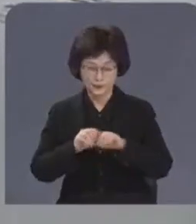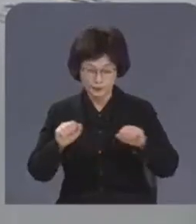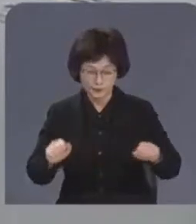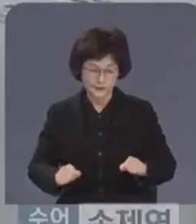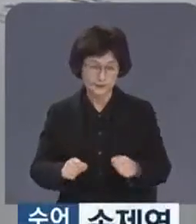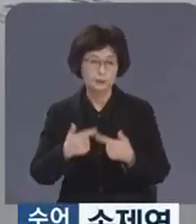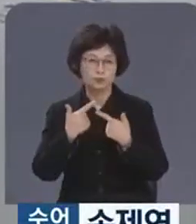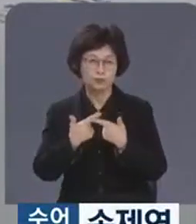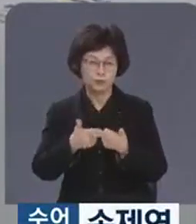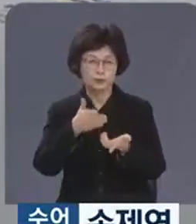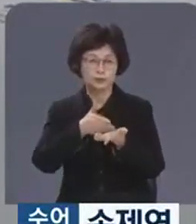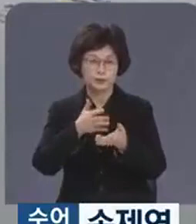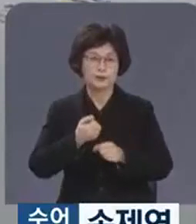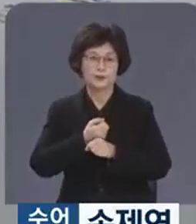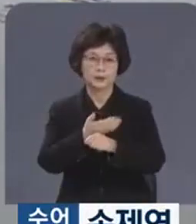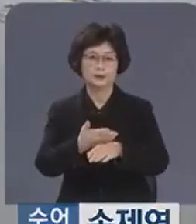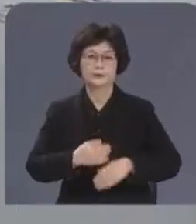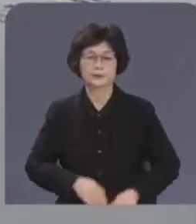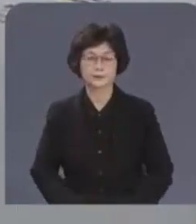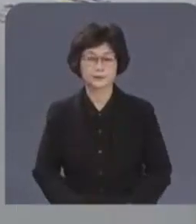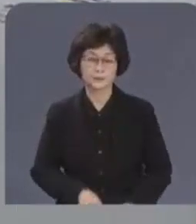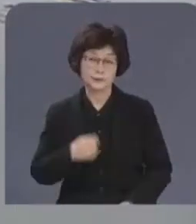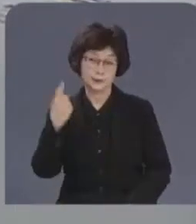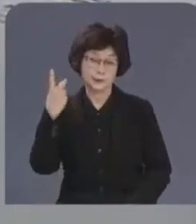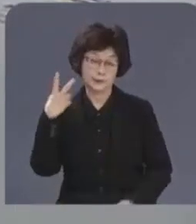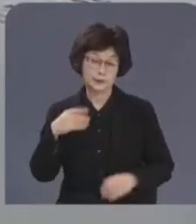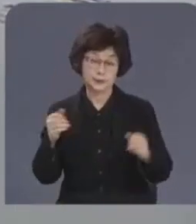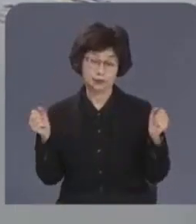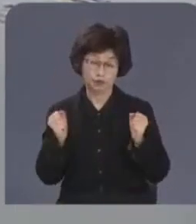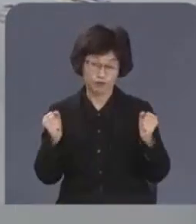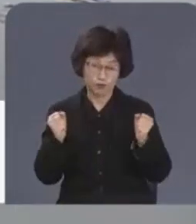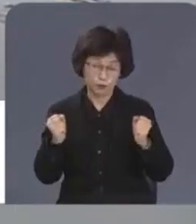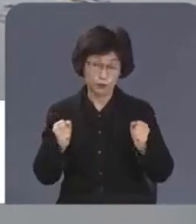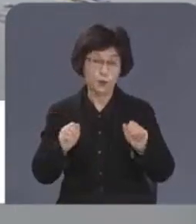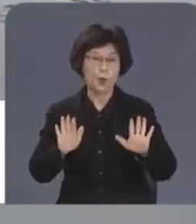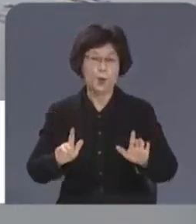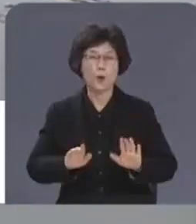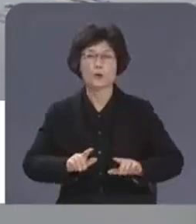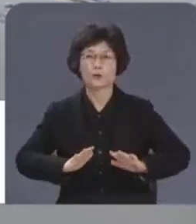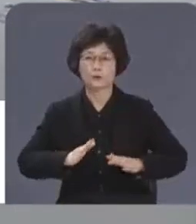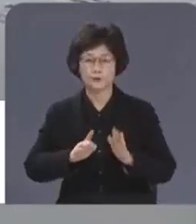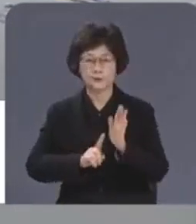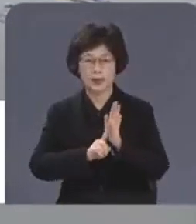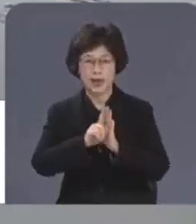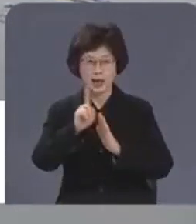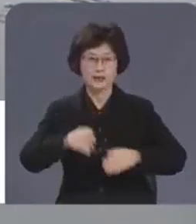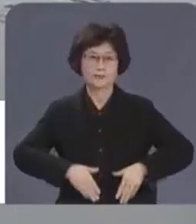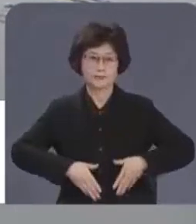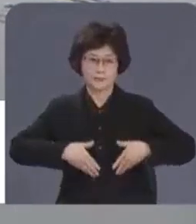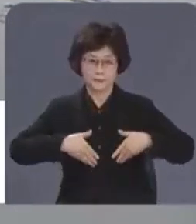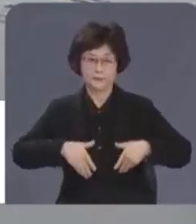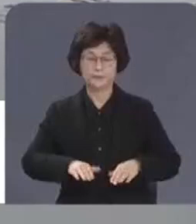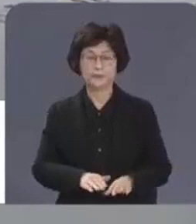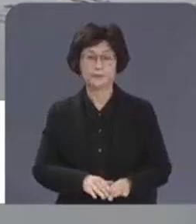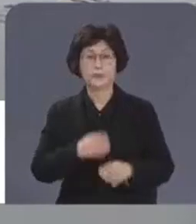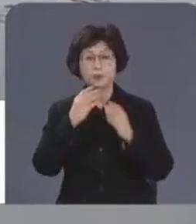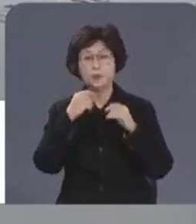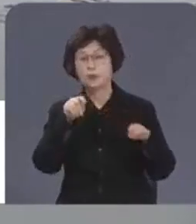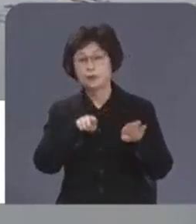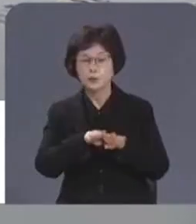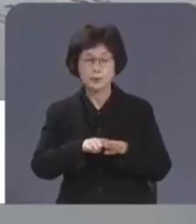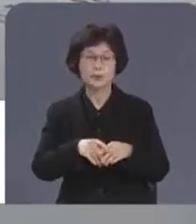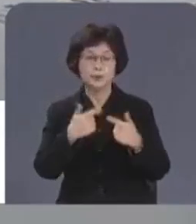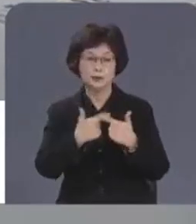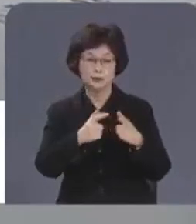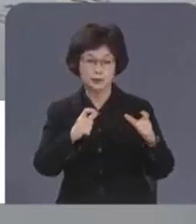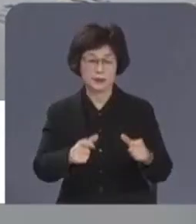안녕하십니까. 이어서 부산 뉴스 전해드립니다. 며칠째 이어진 강추위가 누그러지면서 모처럼 포근한 하루였습니다. 주말을 맞은 부산